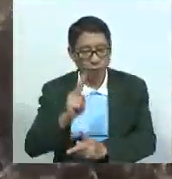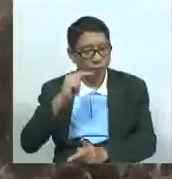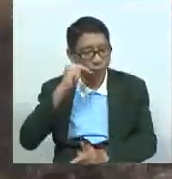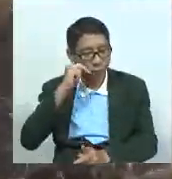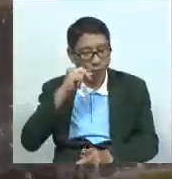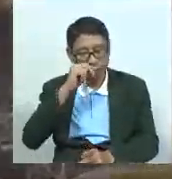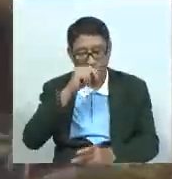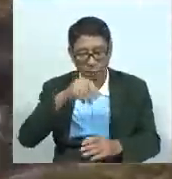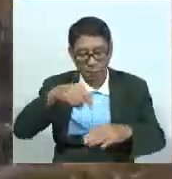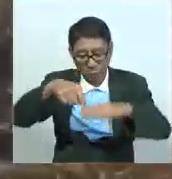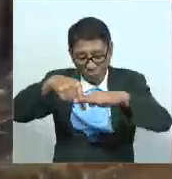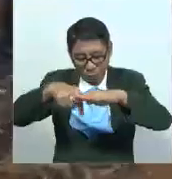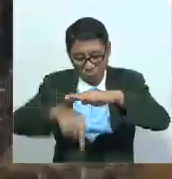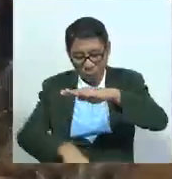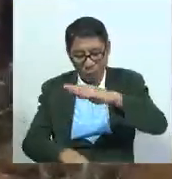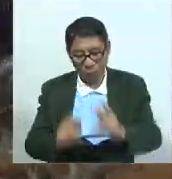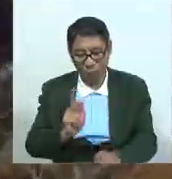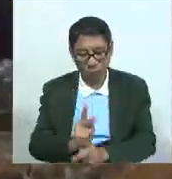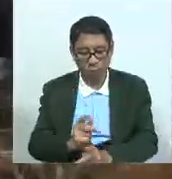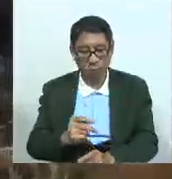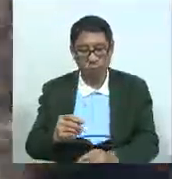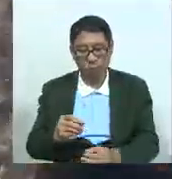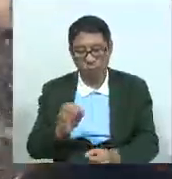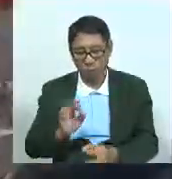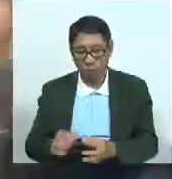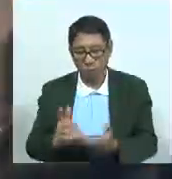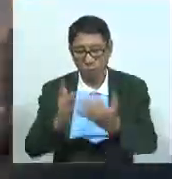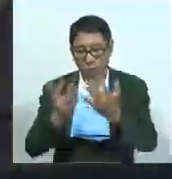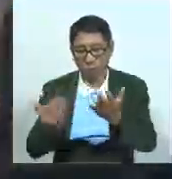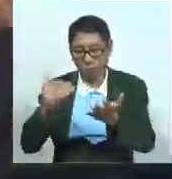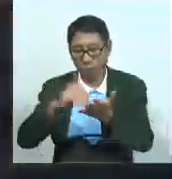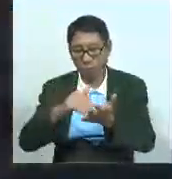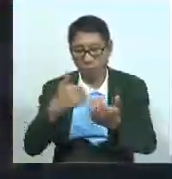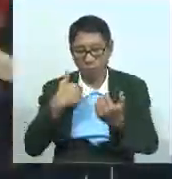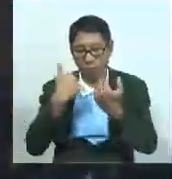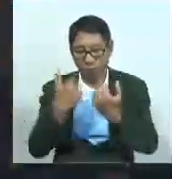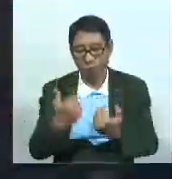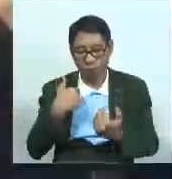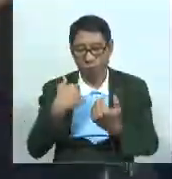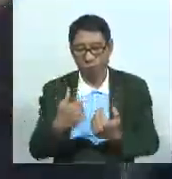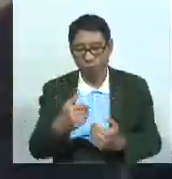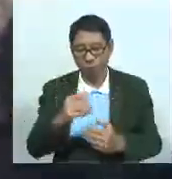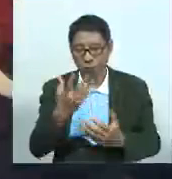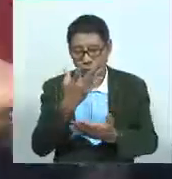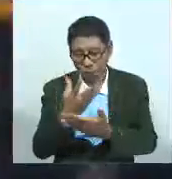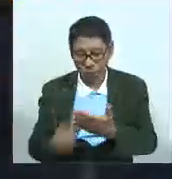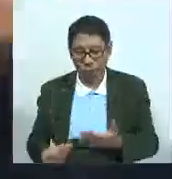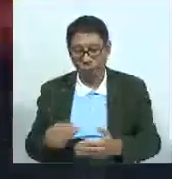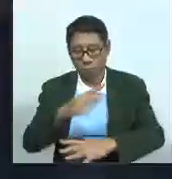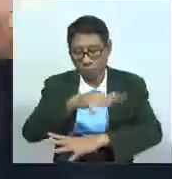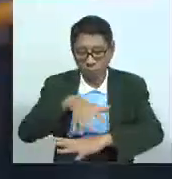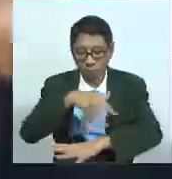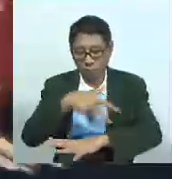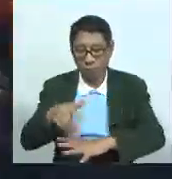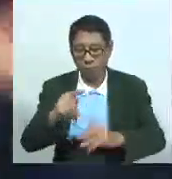น้ำแล้วก็ให้ซึมลงชั้นใต้ดินเพื่อช่วยดับไฟไม่ให้ปะทุขึ้นมาอีกโดยล่าสุดขณะนี้ยังเหลือเพียงพื้นที่บ้านเนินธรร